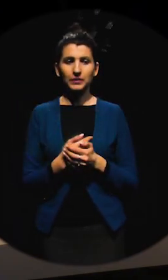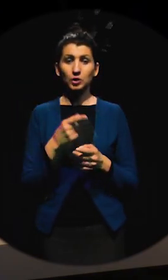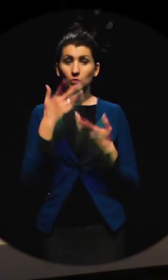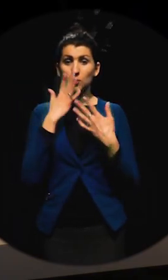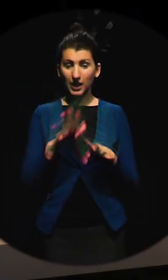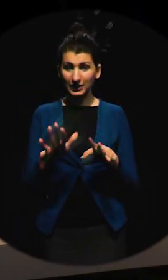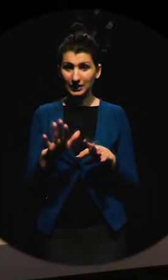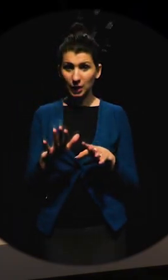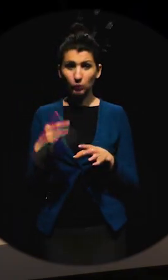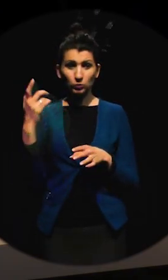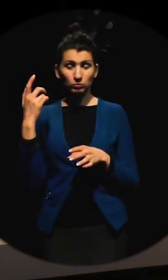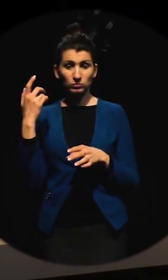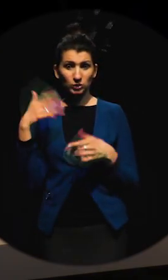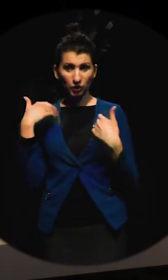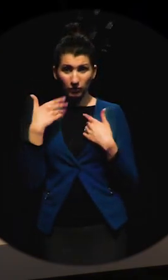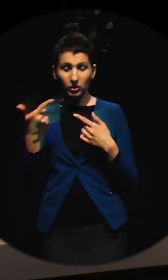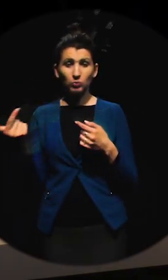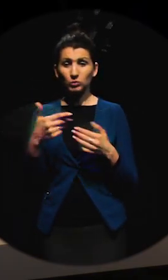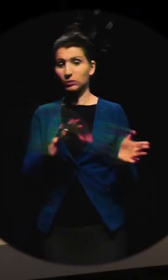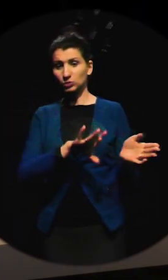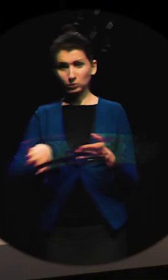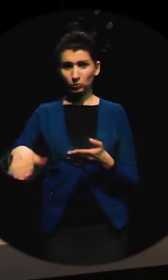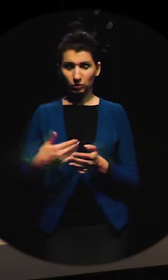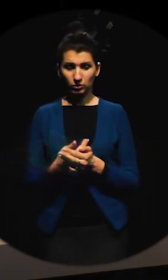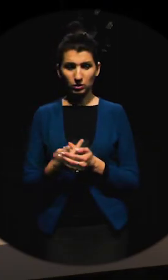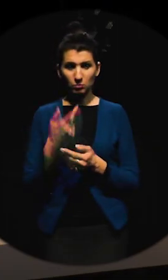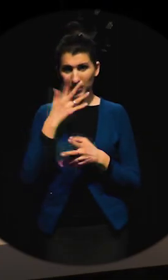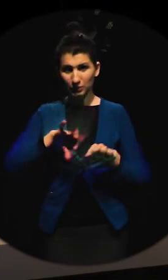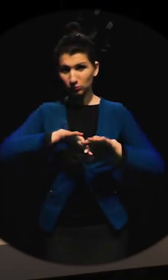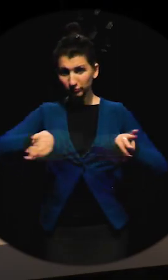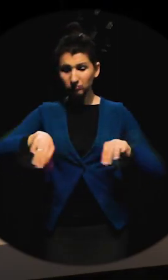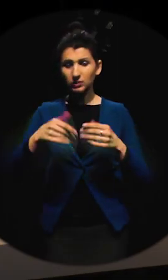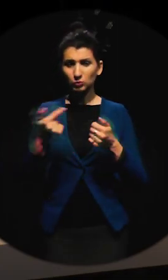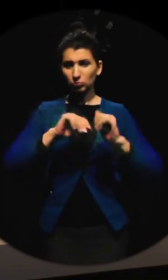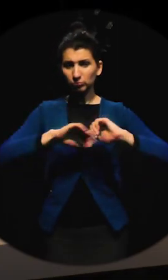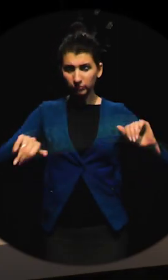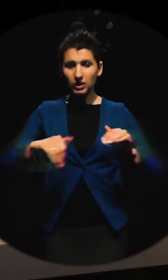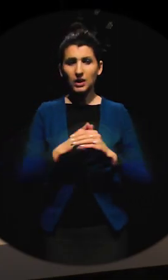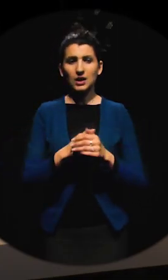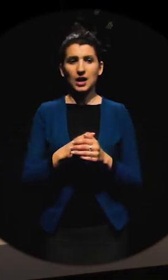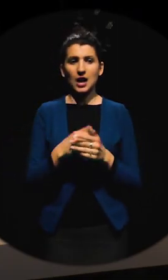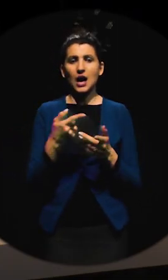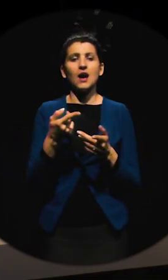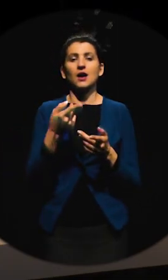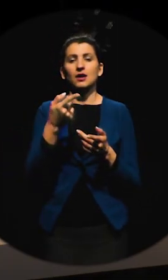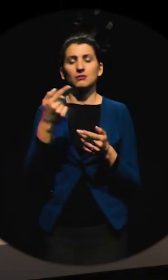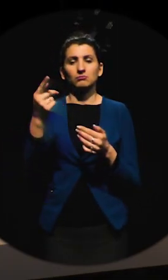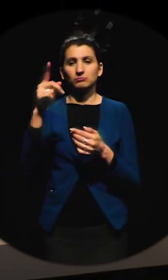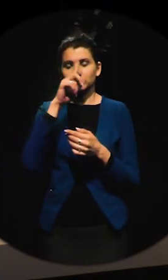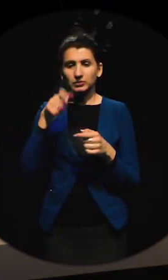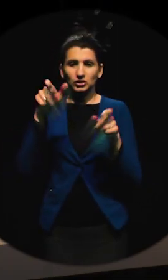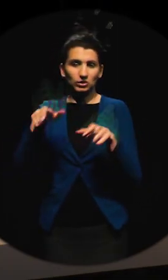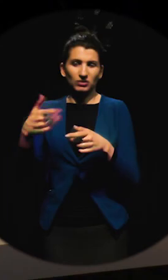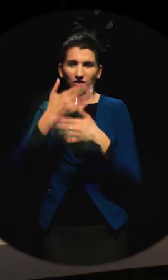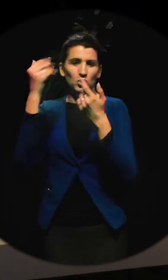pokazał widzom, że mają się ze sceny, że mają się po prostu przesunąć. Widzowie nie zareagowali, nie wiedzieli do końca, co to znaczy, bo użył